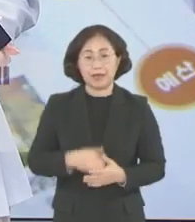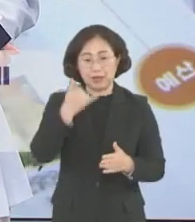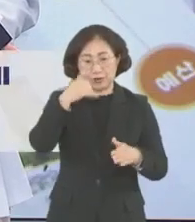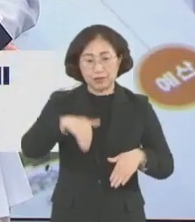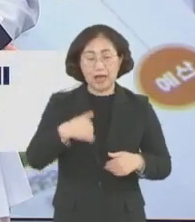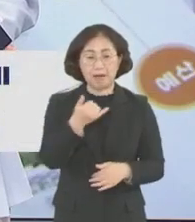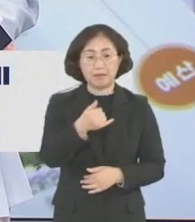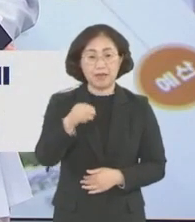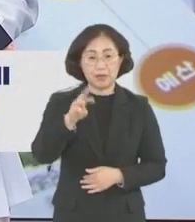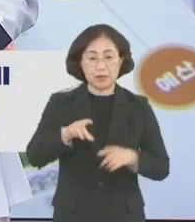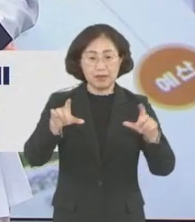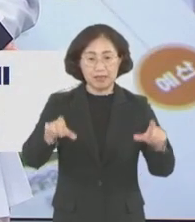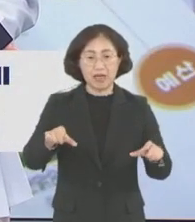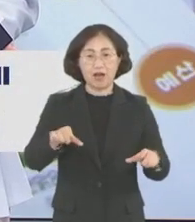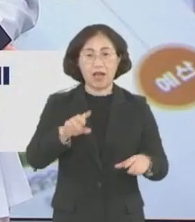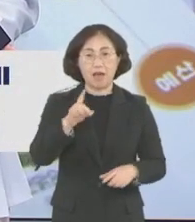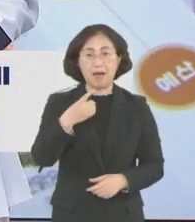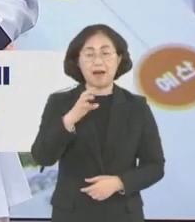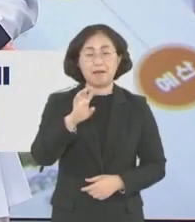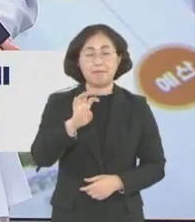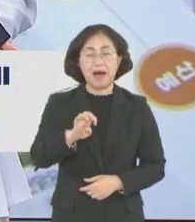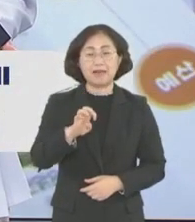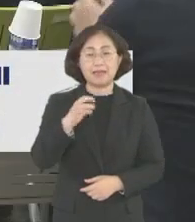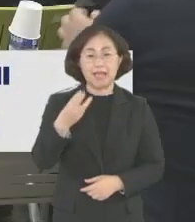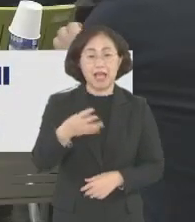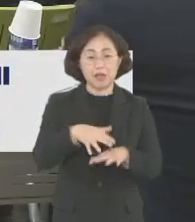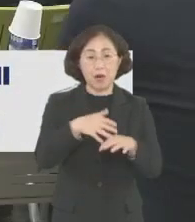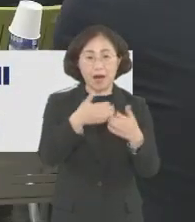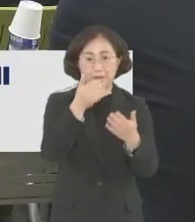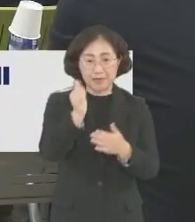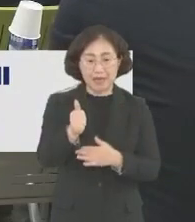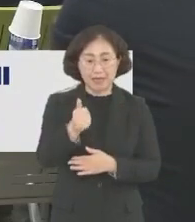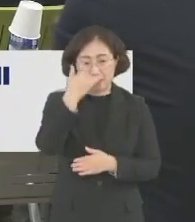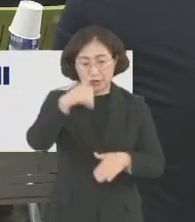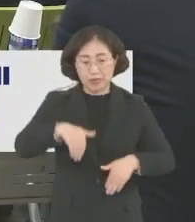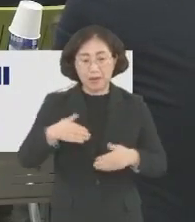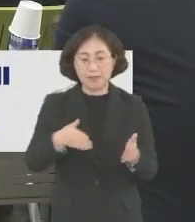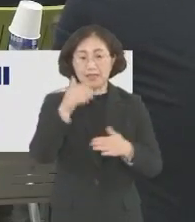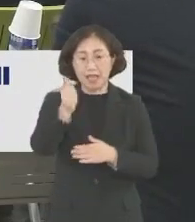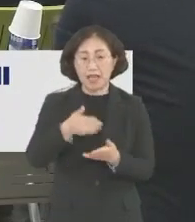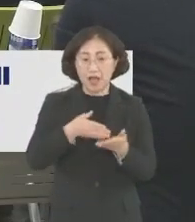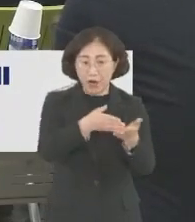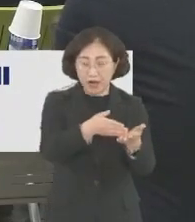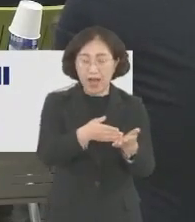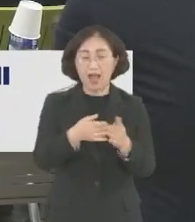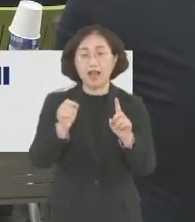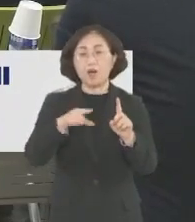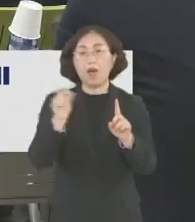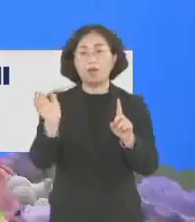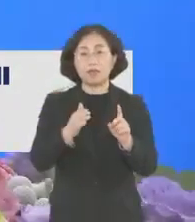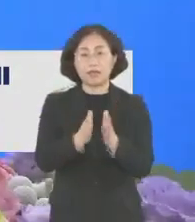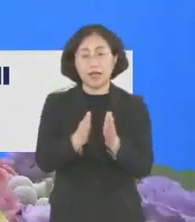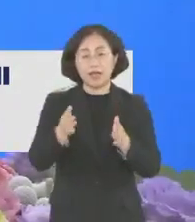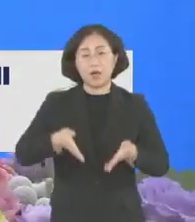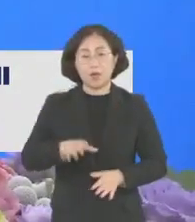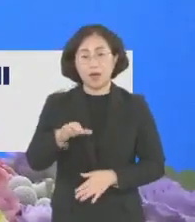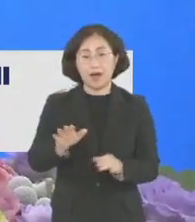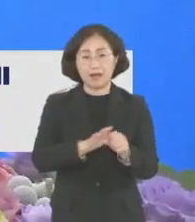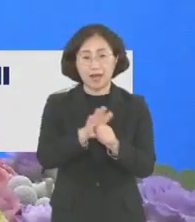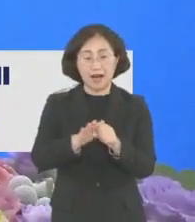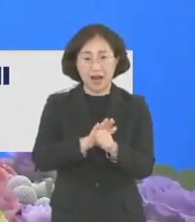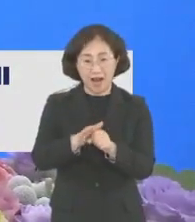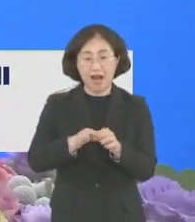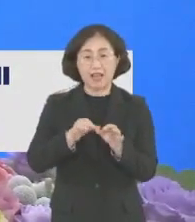충남 세종지역 백 43개 농축협 조합장들이 김태음 충남지사에게 내년 1월부터 시행되는 고향사랑